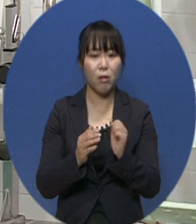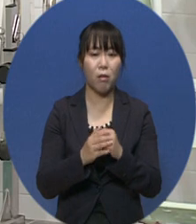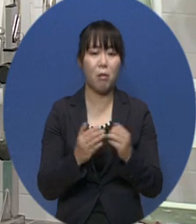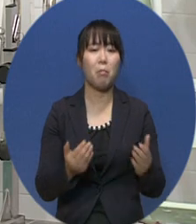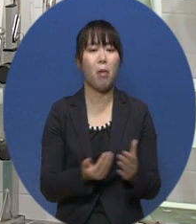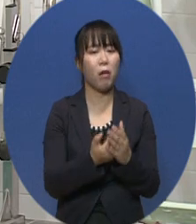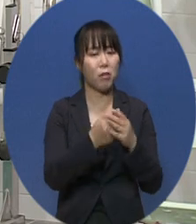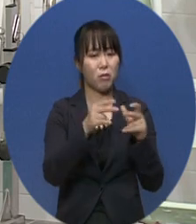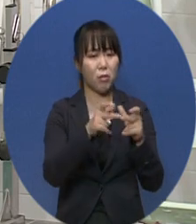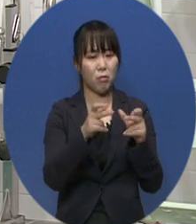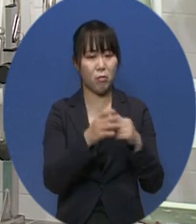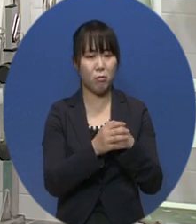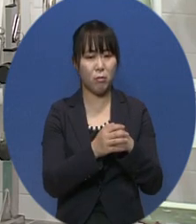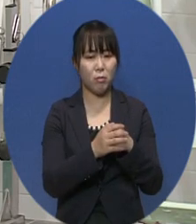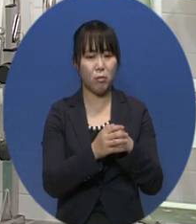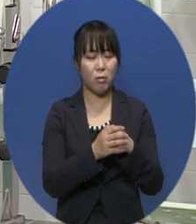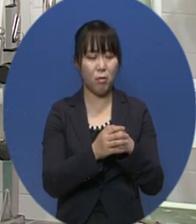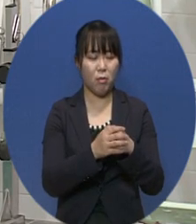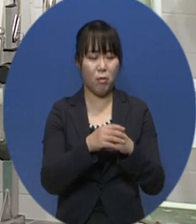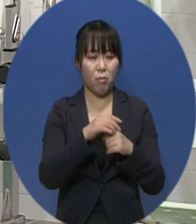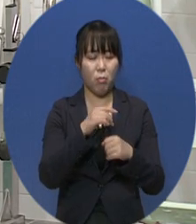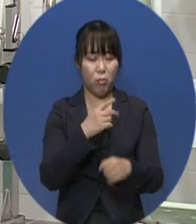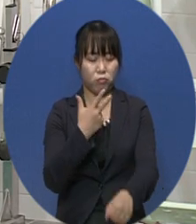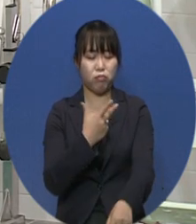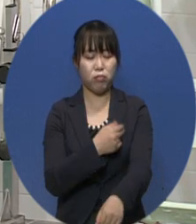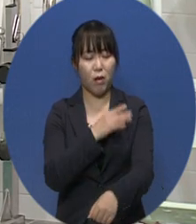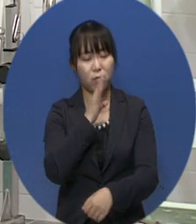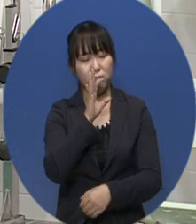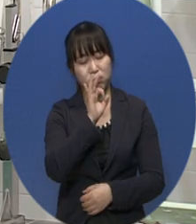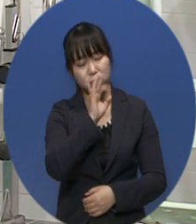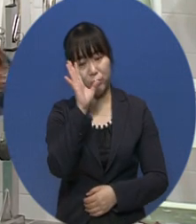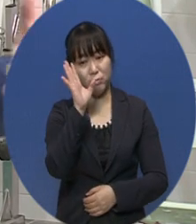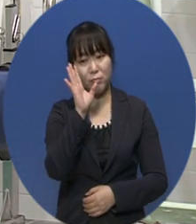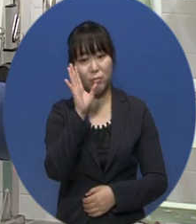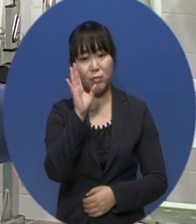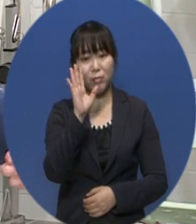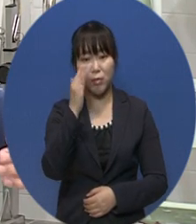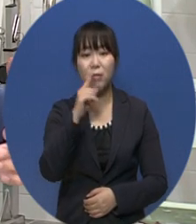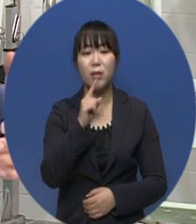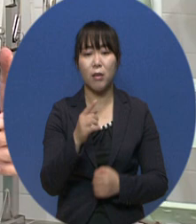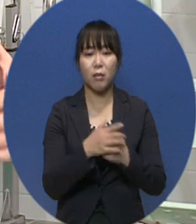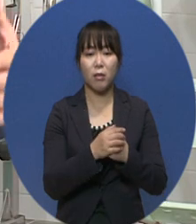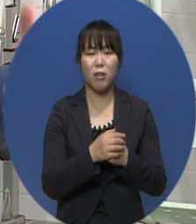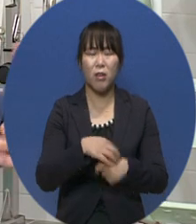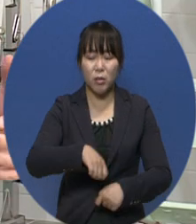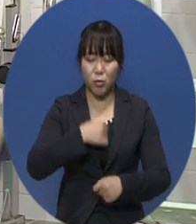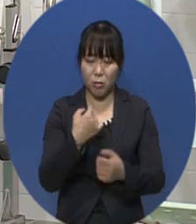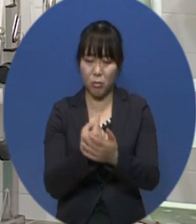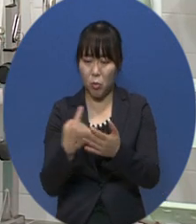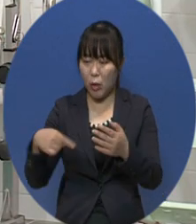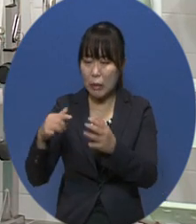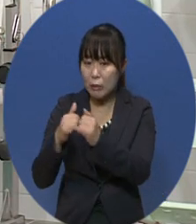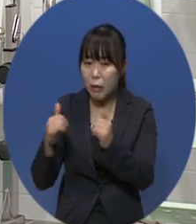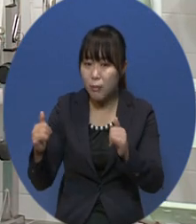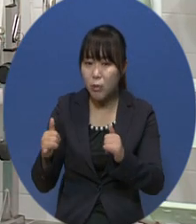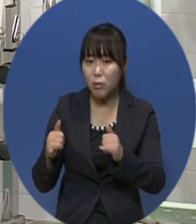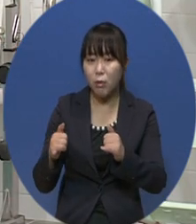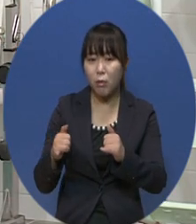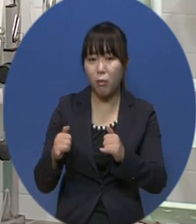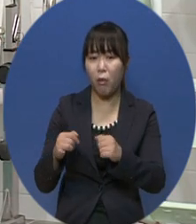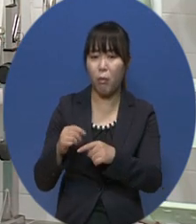발달장애 학생들은 마취를 해야 된다 해서 네. 사실 그 뭐 소외 대상 예, 네. 삼각지대 이런 네. 식의 어떤